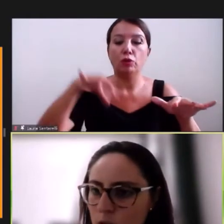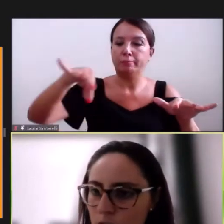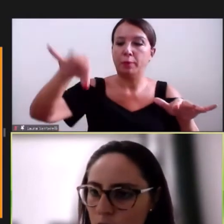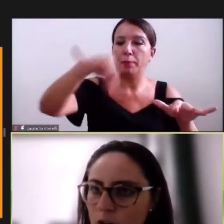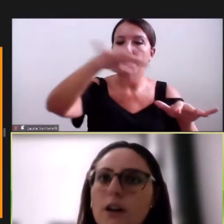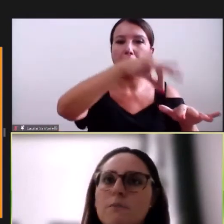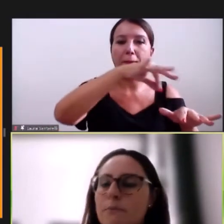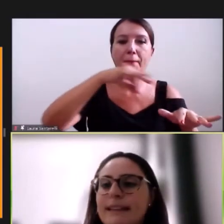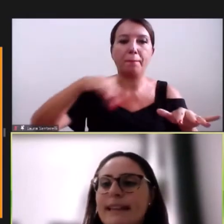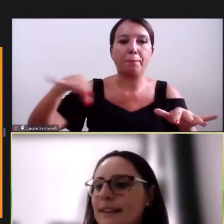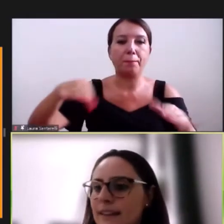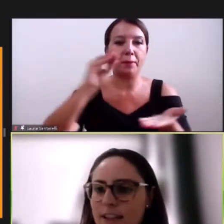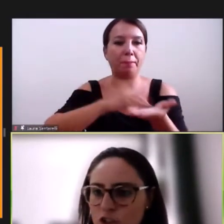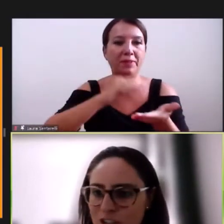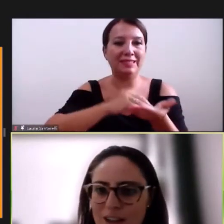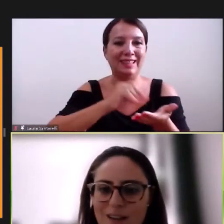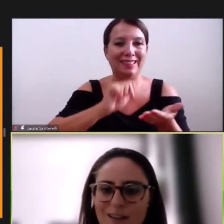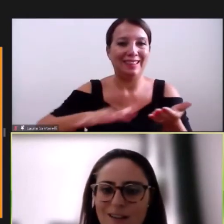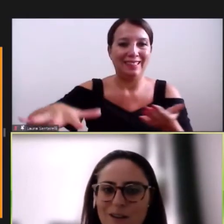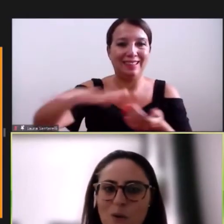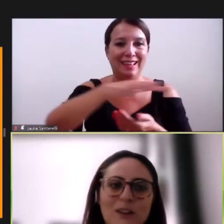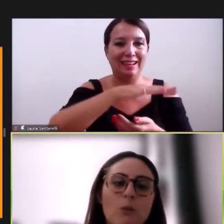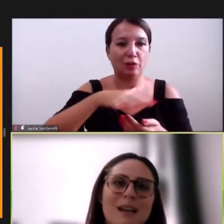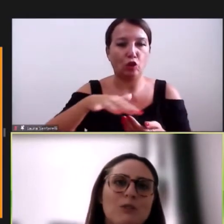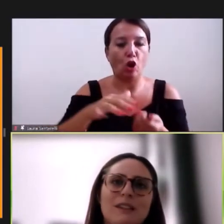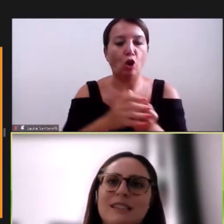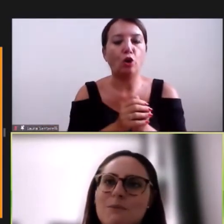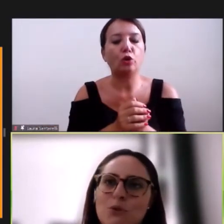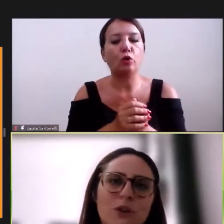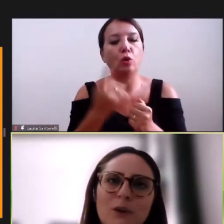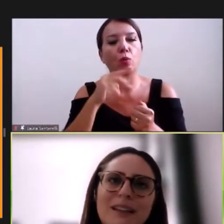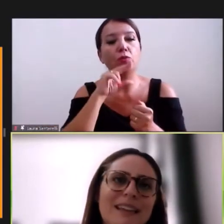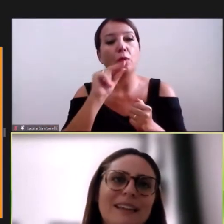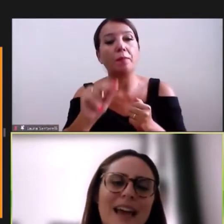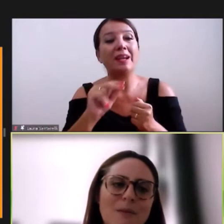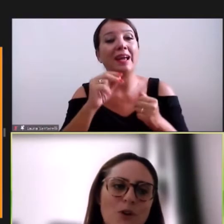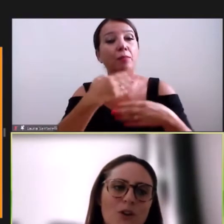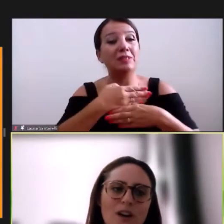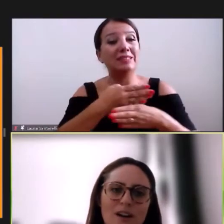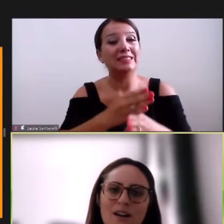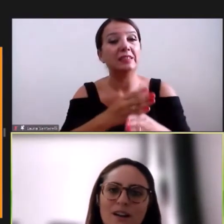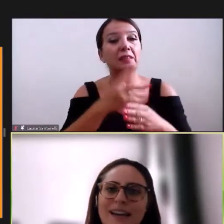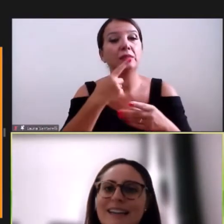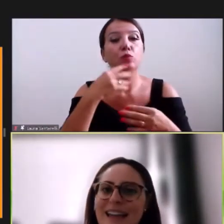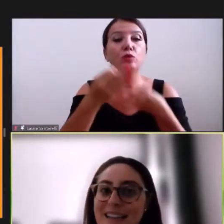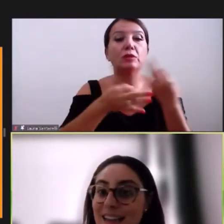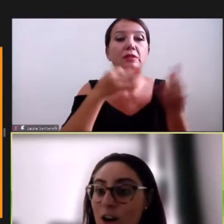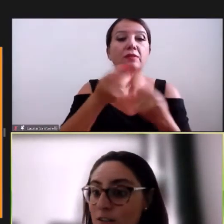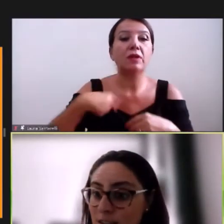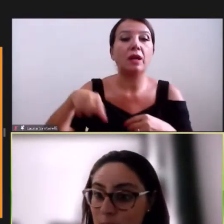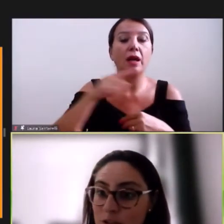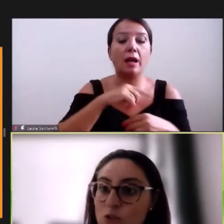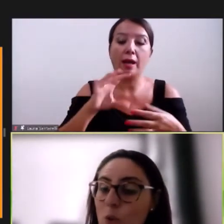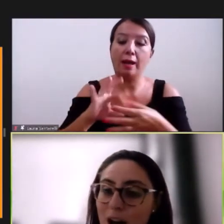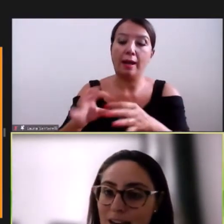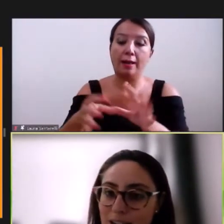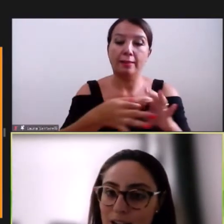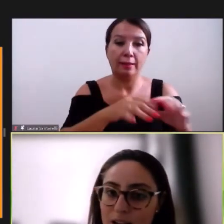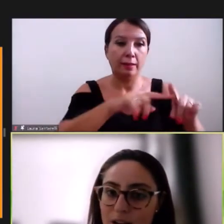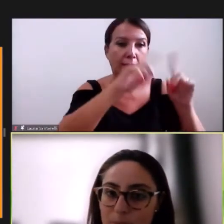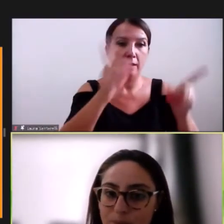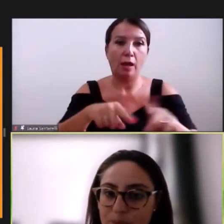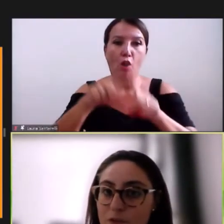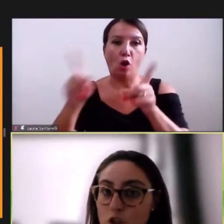sul territorio. Per intenderci, quando parliamo di distributori, noi intendiamo le catene di negozi presso i